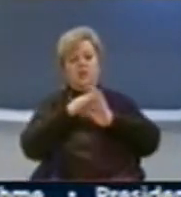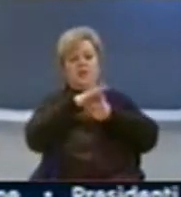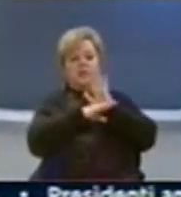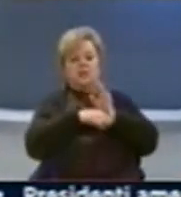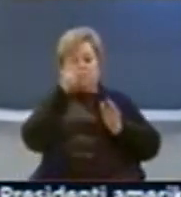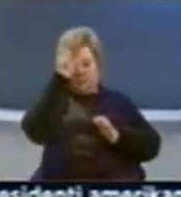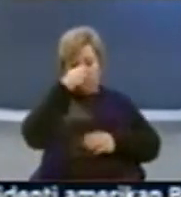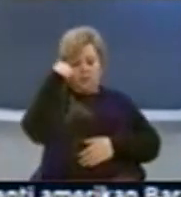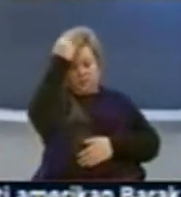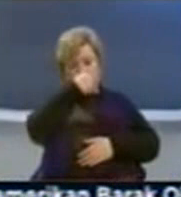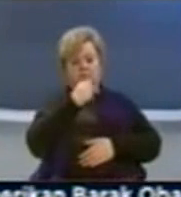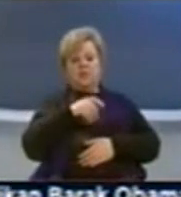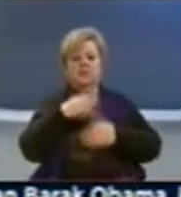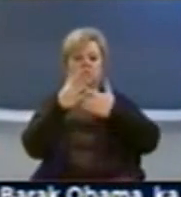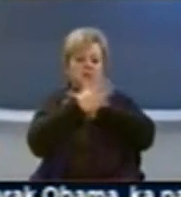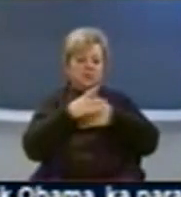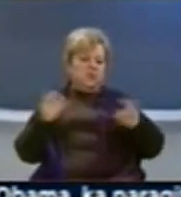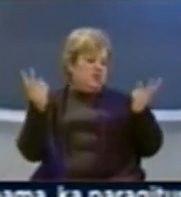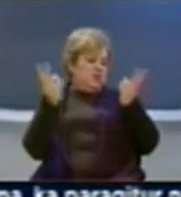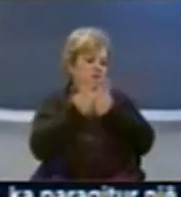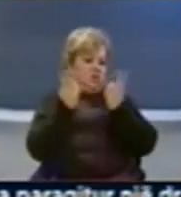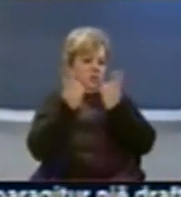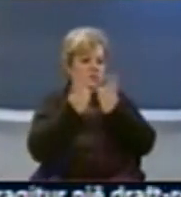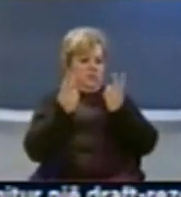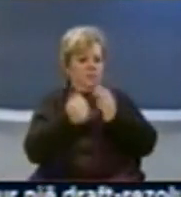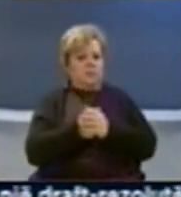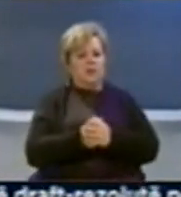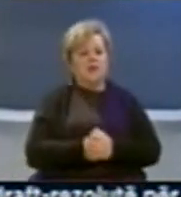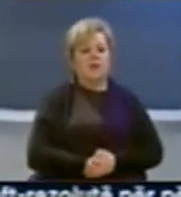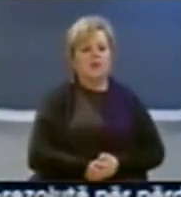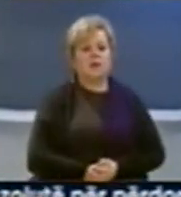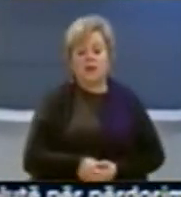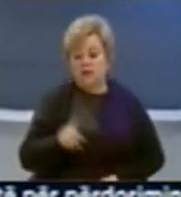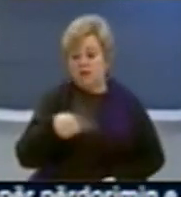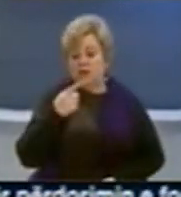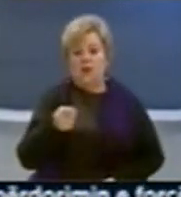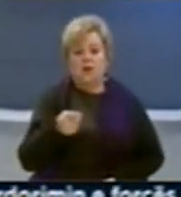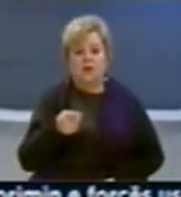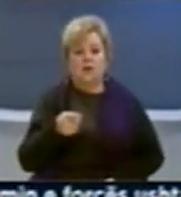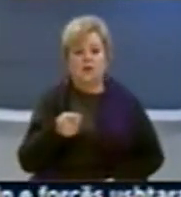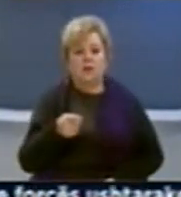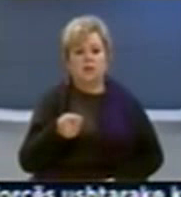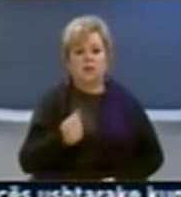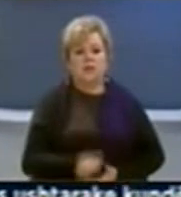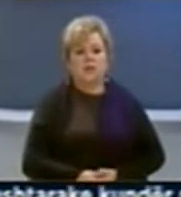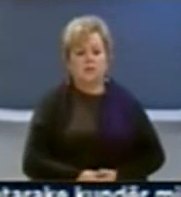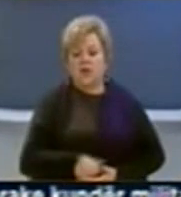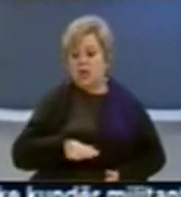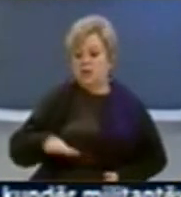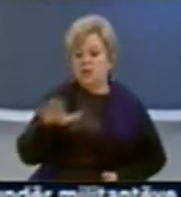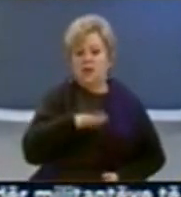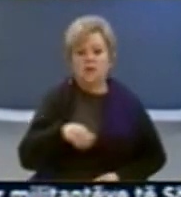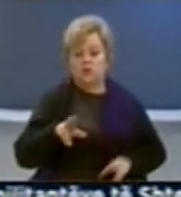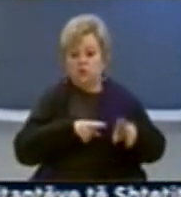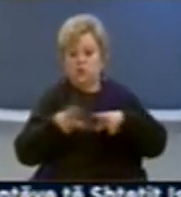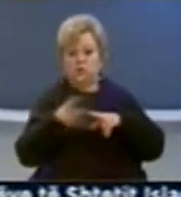si në Kosovë, si Malzi, si Shqipri, gati thuja janë të njëta. Aja që ka neve në shqetson është kompetencat teritoriale.